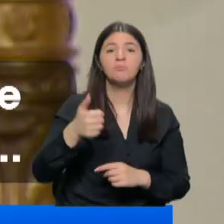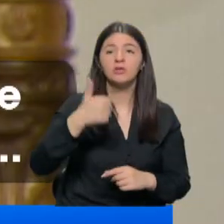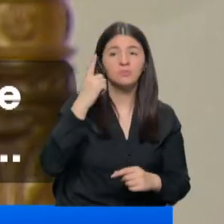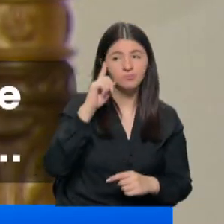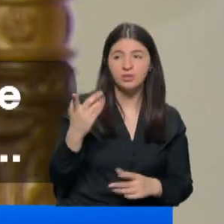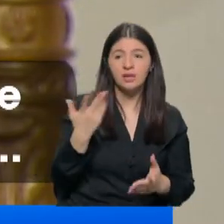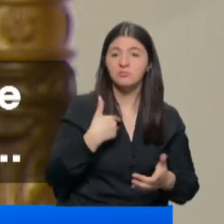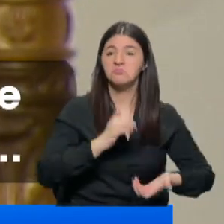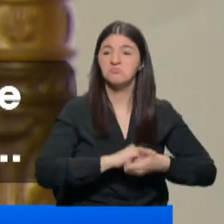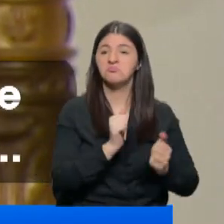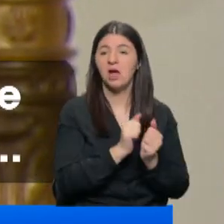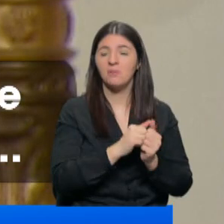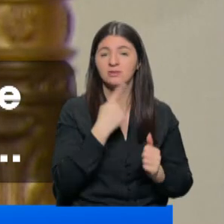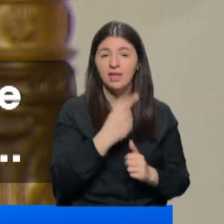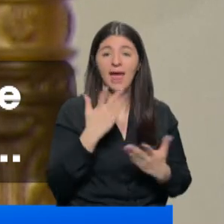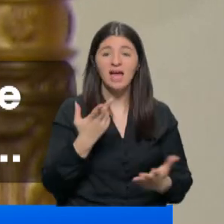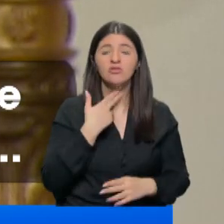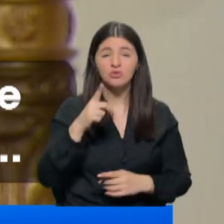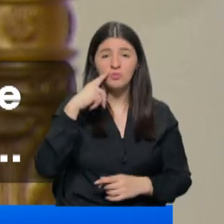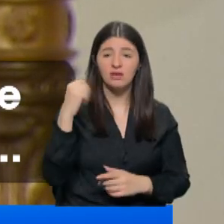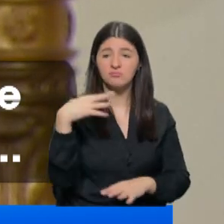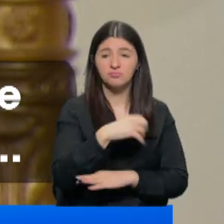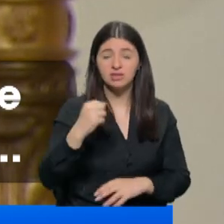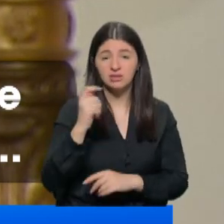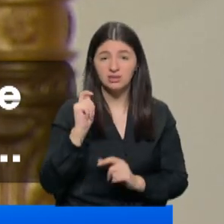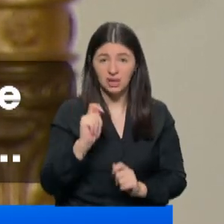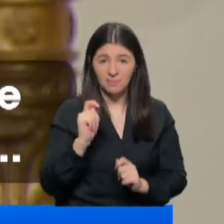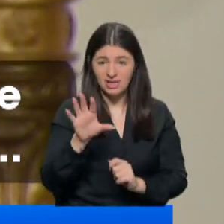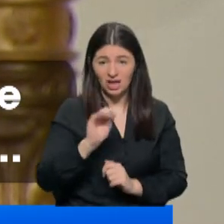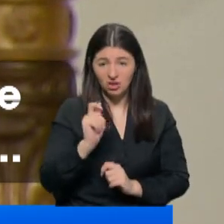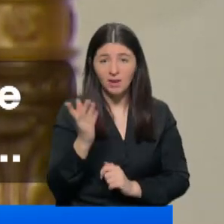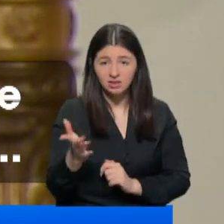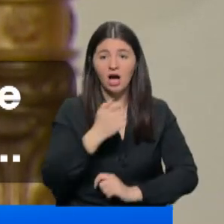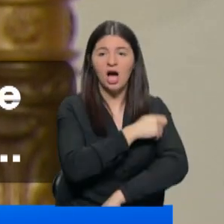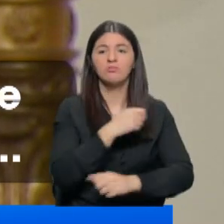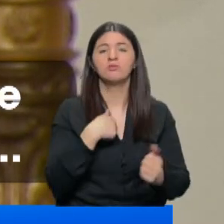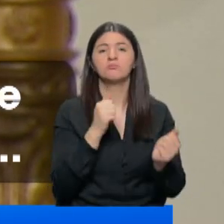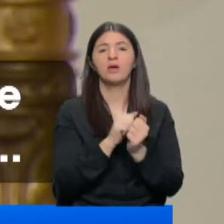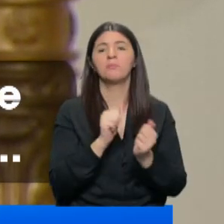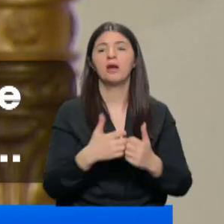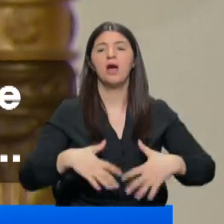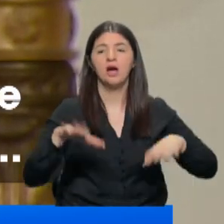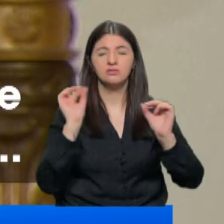mesajı verildi uğraşın meksi Bey duyacak